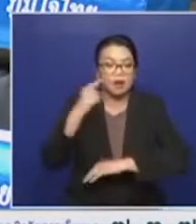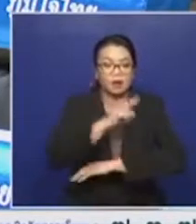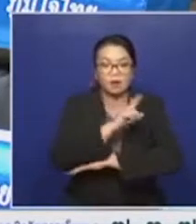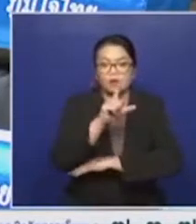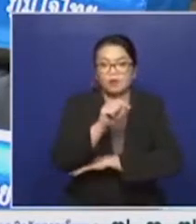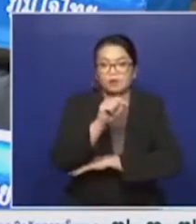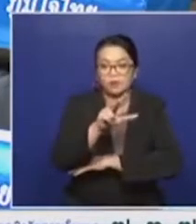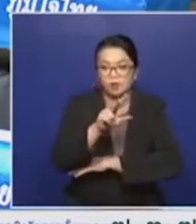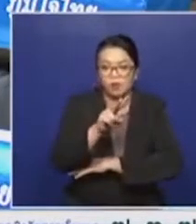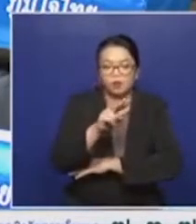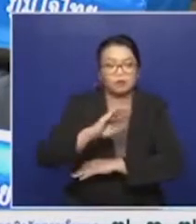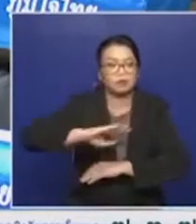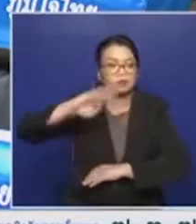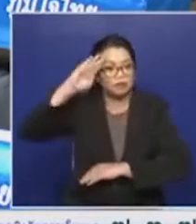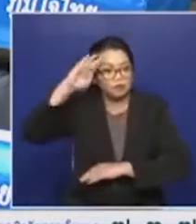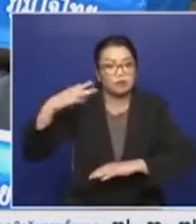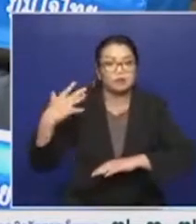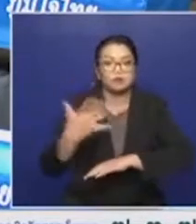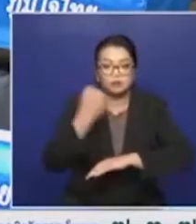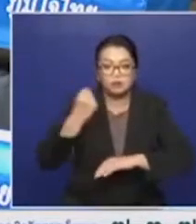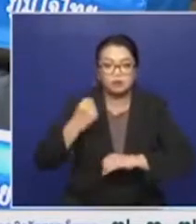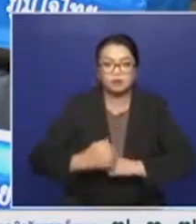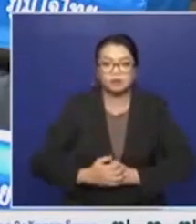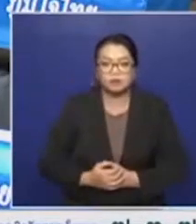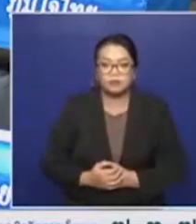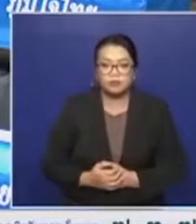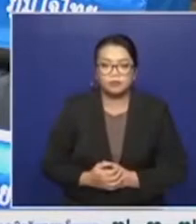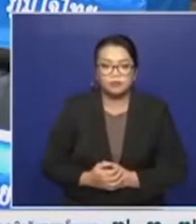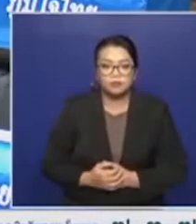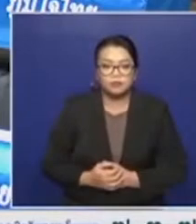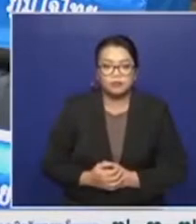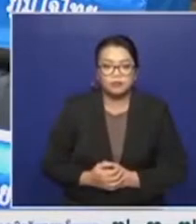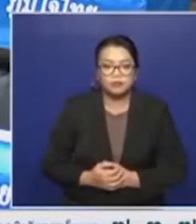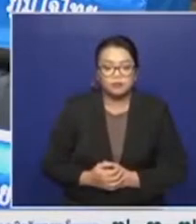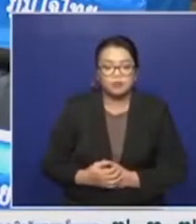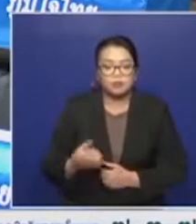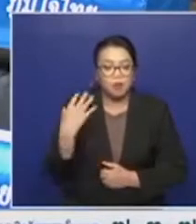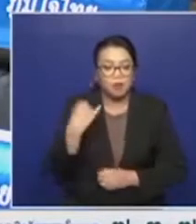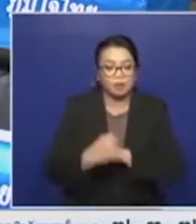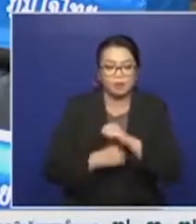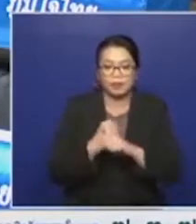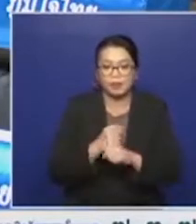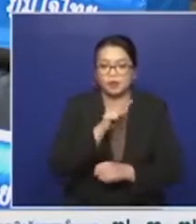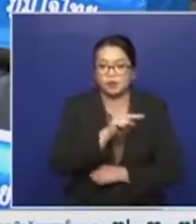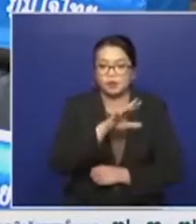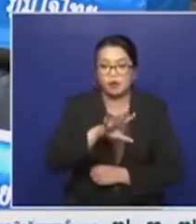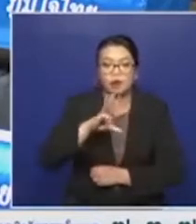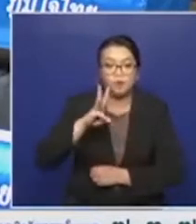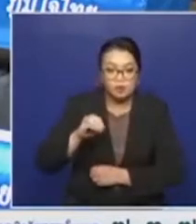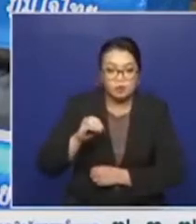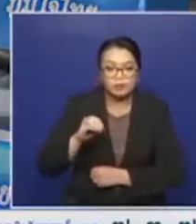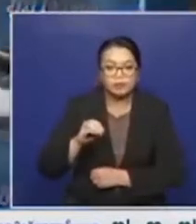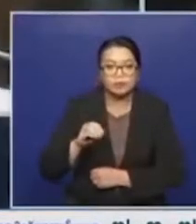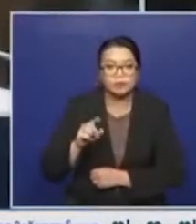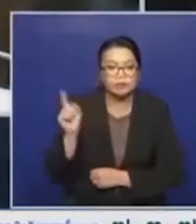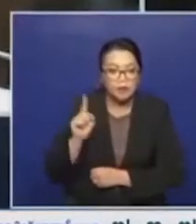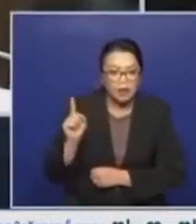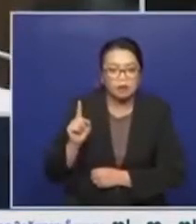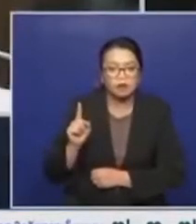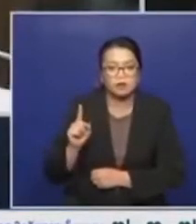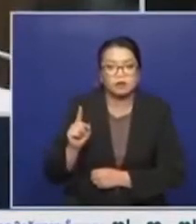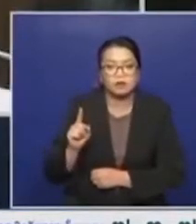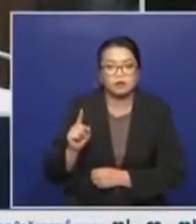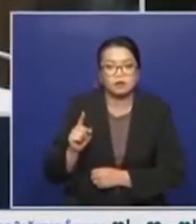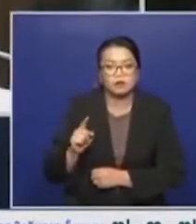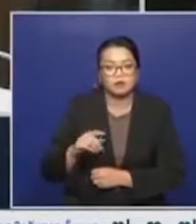22พฤษภาคม2557และการจัดทำราชมนูนพุทธศักราช 2560ขึ้นมาเป็นคะซึ่ง